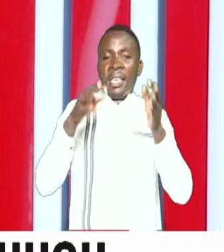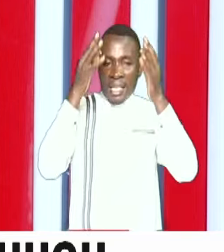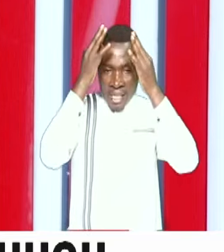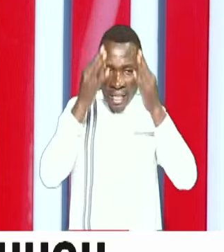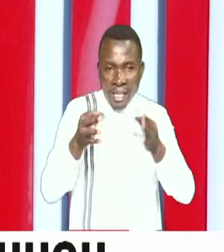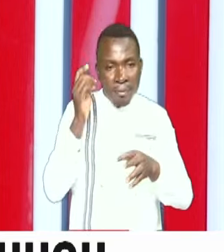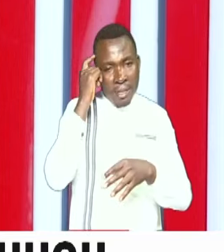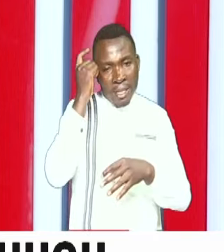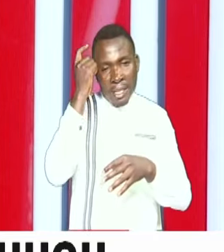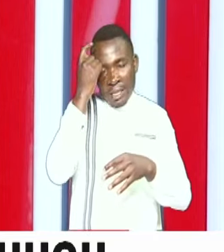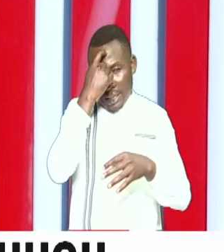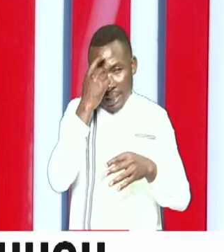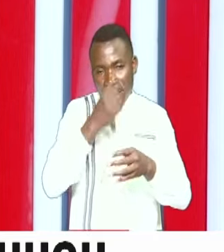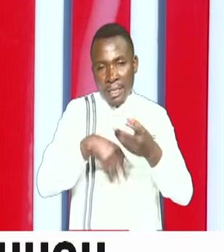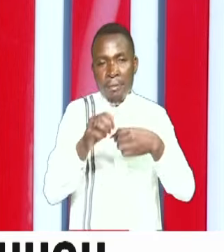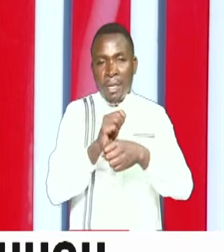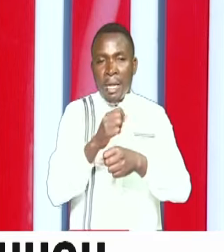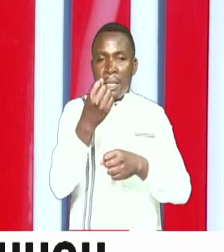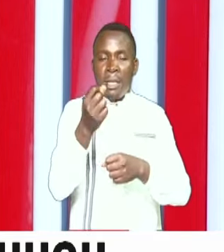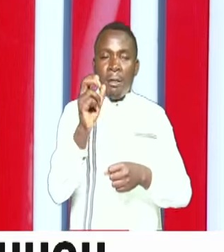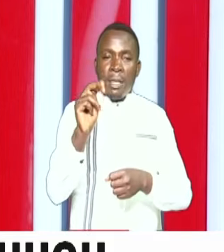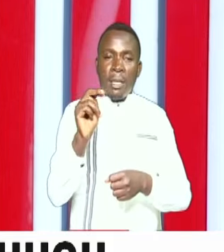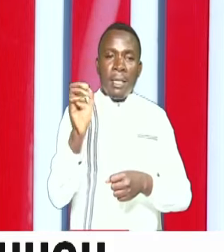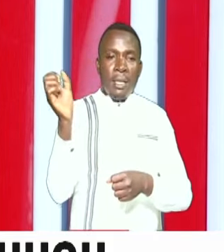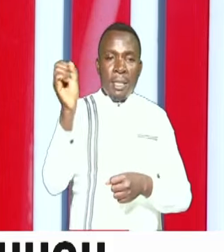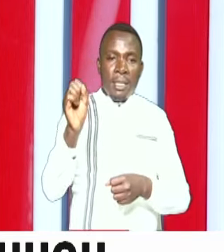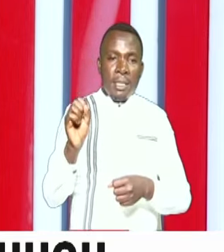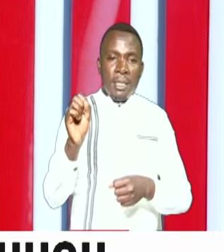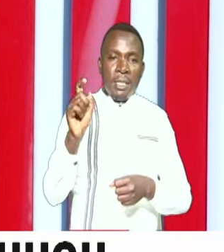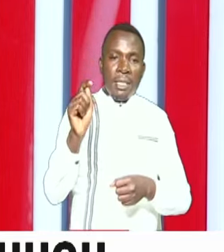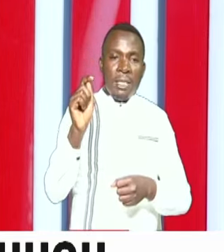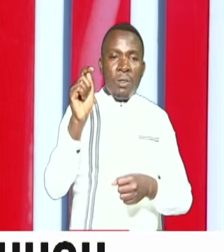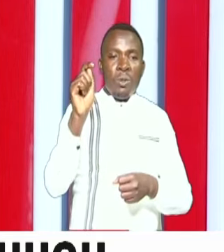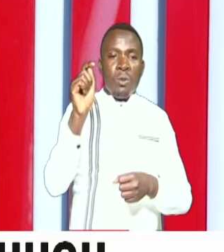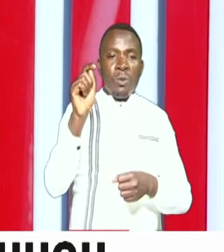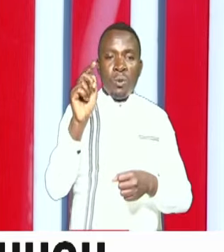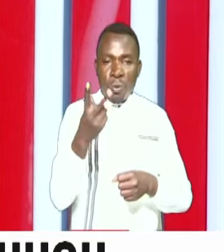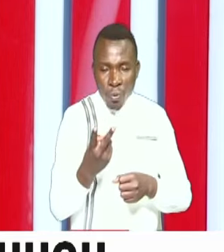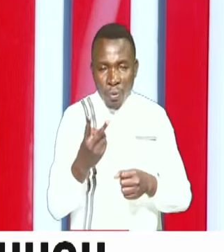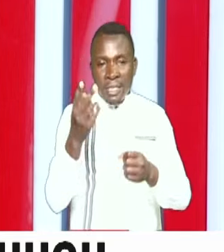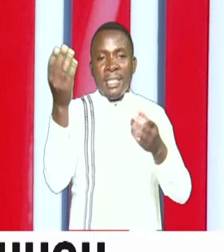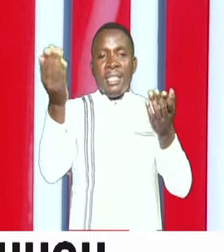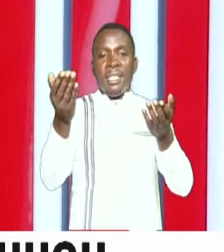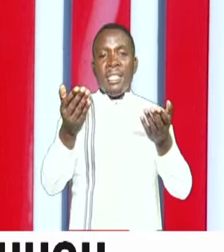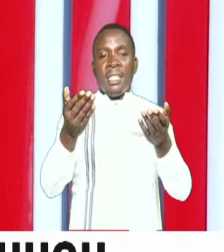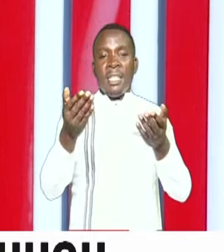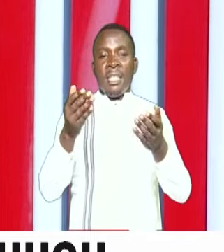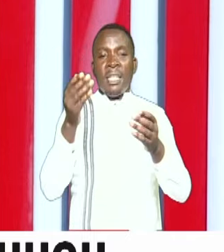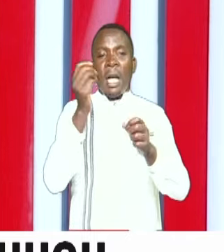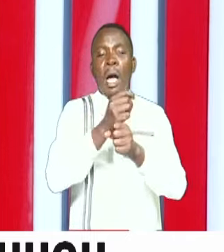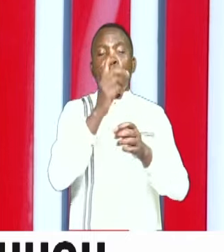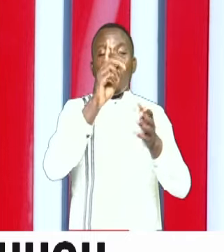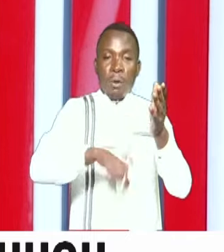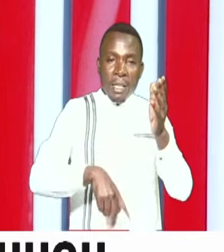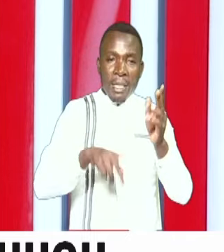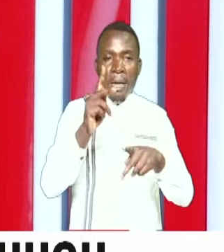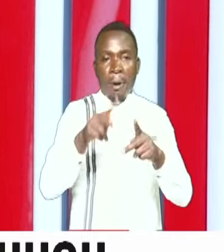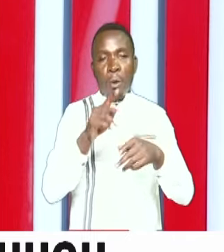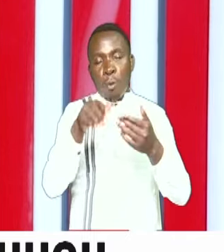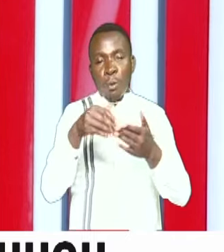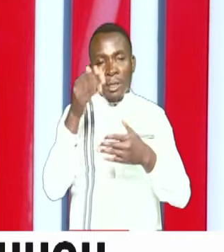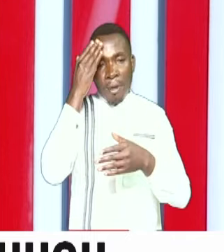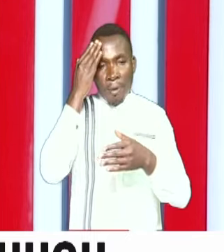NST2 ni izihe izivuga ku bigerekeranye n'inganda ni izihe kugira ngo n'abantu bose babimenye kuko